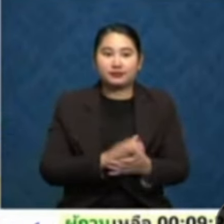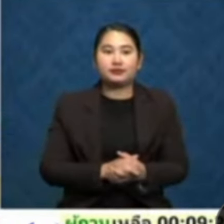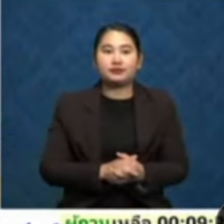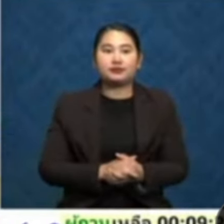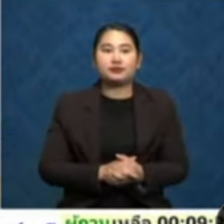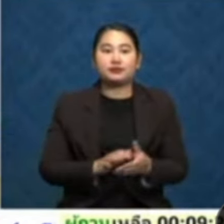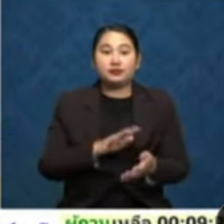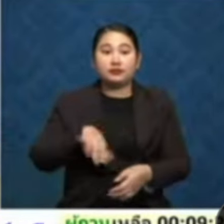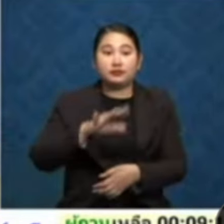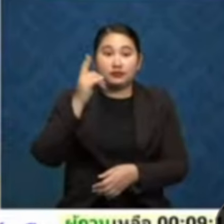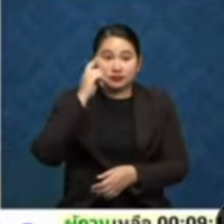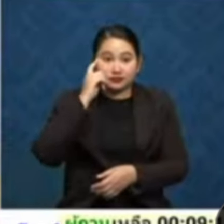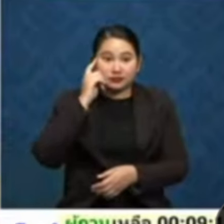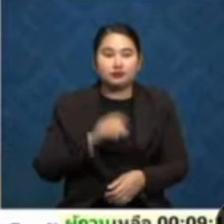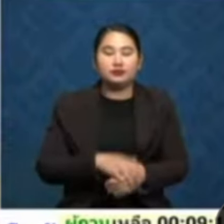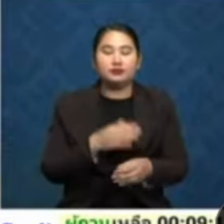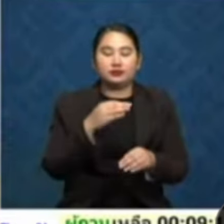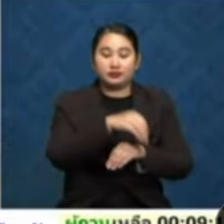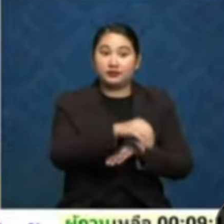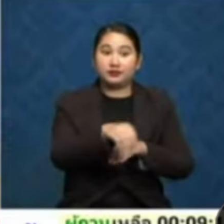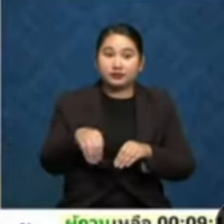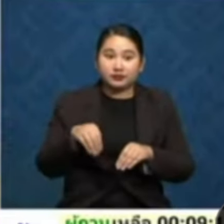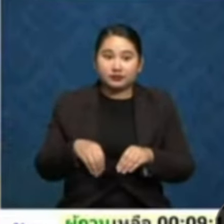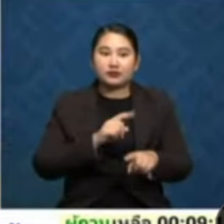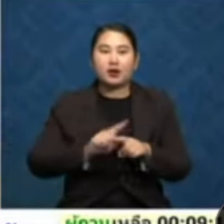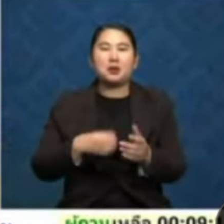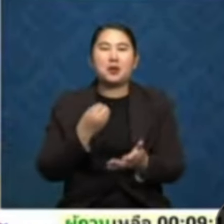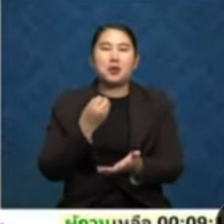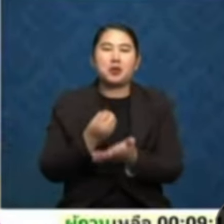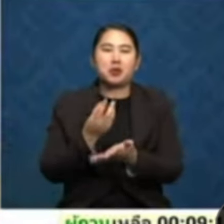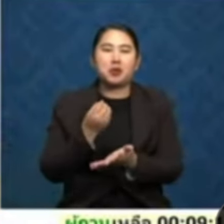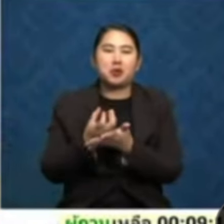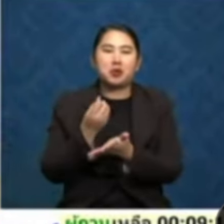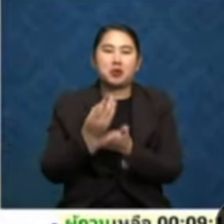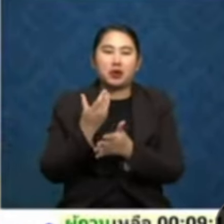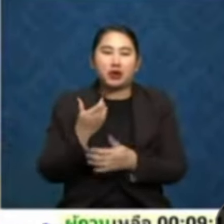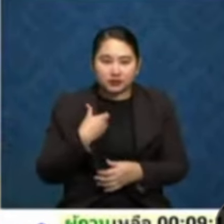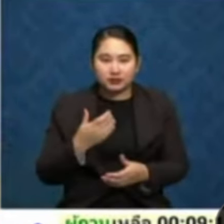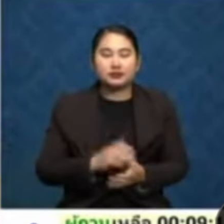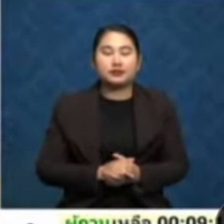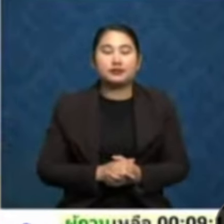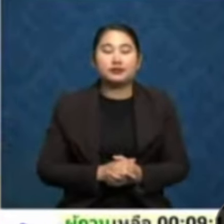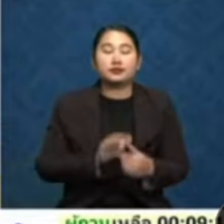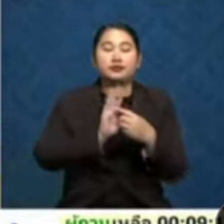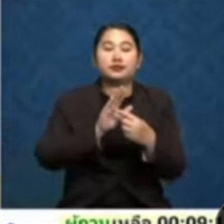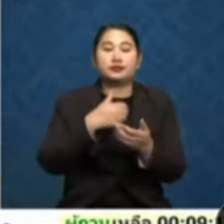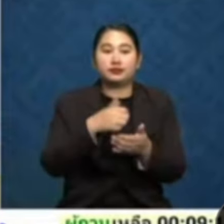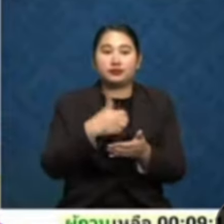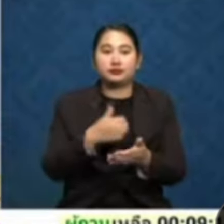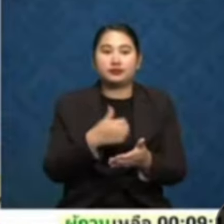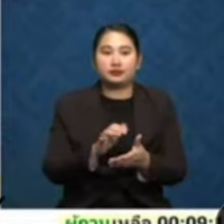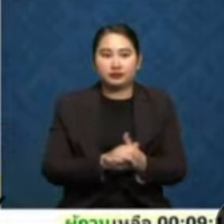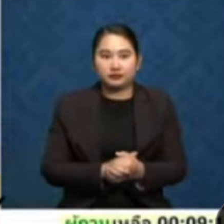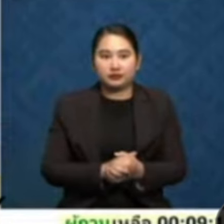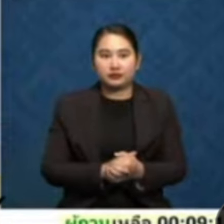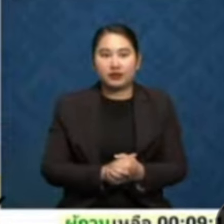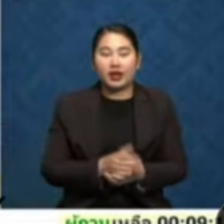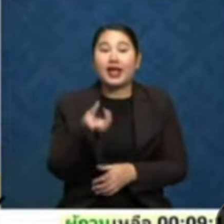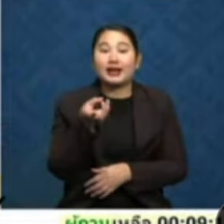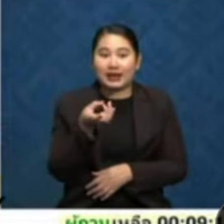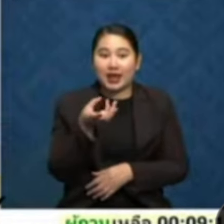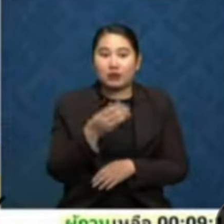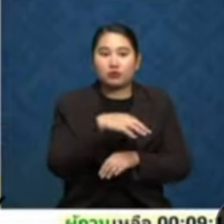ปัจจุบันเรารู้กันดีอยู่ว่าต้นทุนในการผลิตต่างๆเนี่ยสูงกว่าเงินเยียวยาชดเชยหลายเท่าผมยกตัวอย่างในกรณีของเอ่อการปลูก